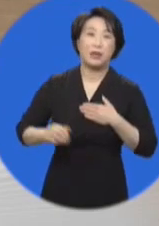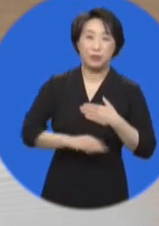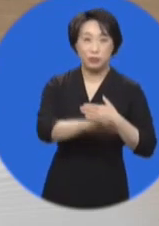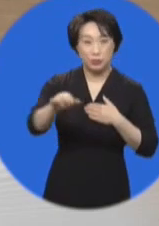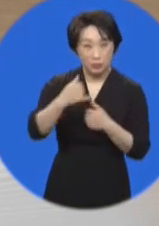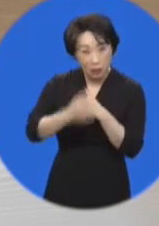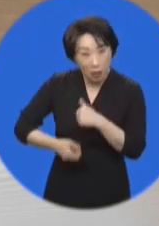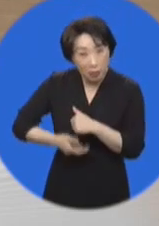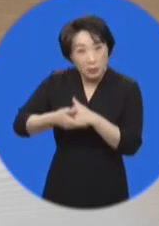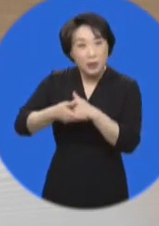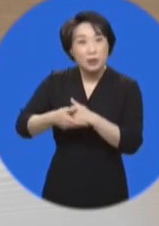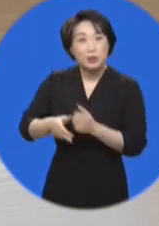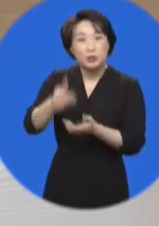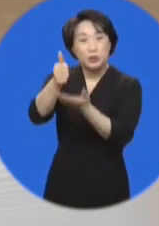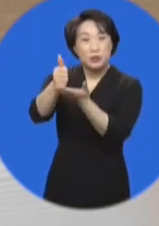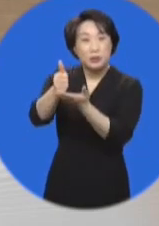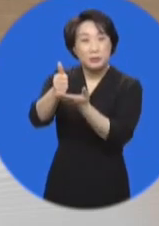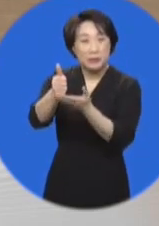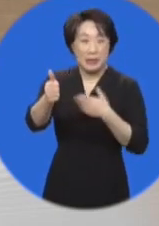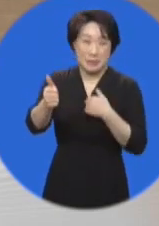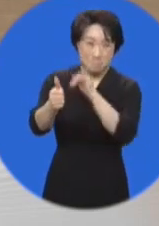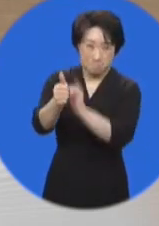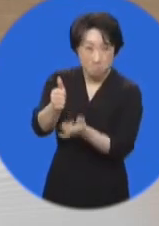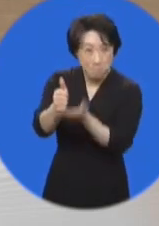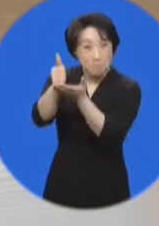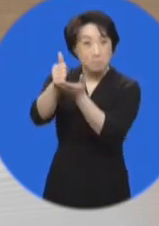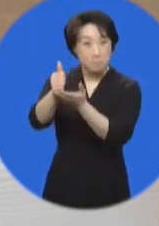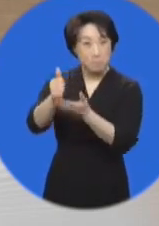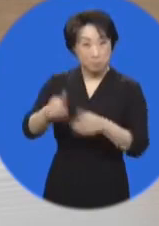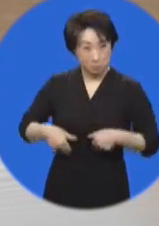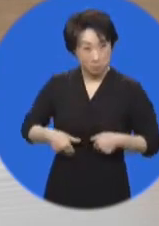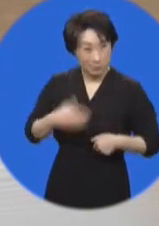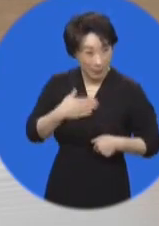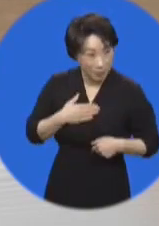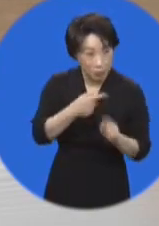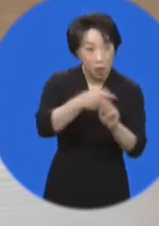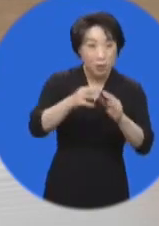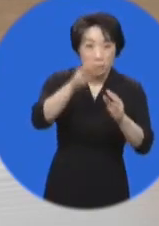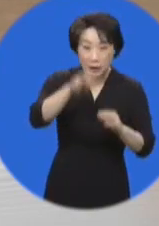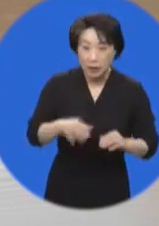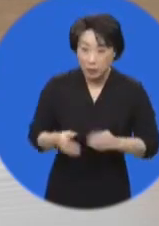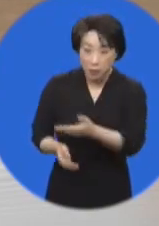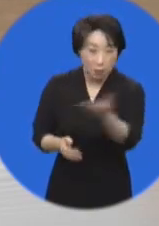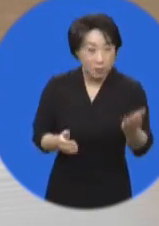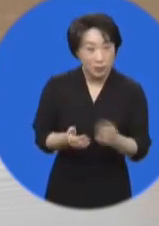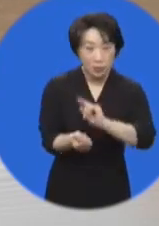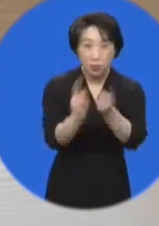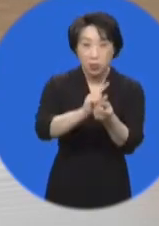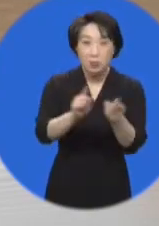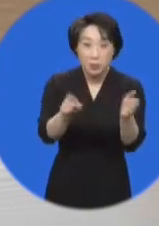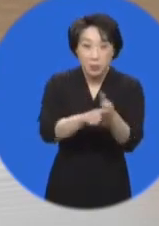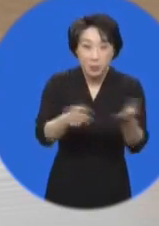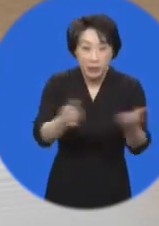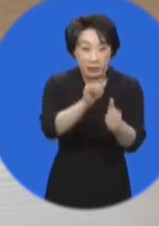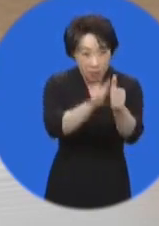우리를 섬기신 주님을 섬기고 교회에서 서로 믿음에 이르도록